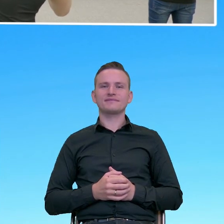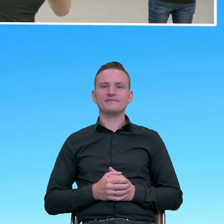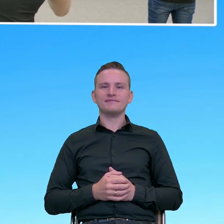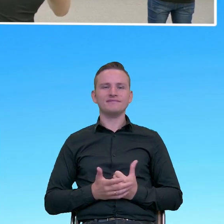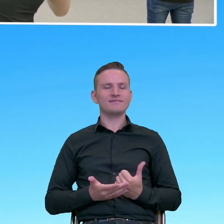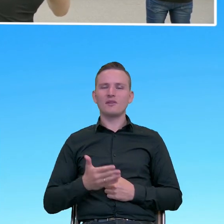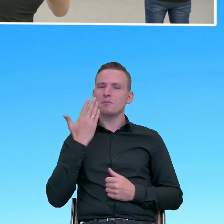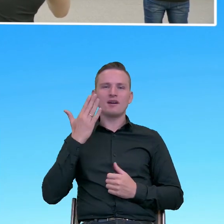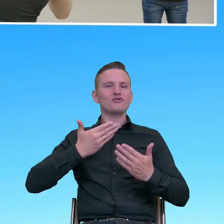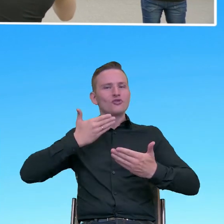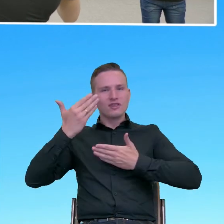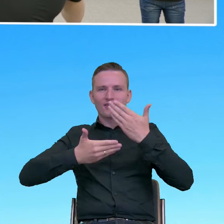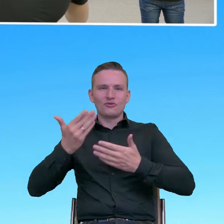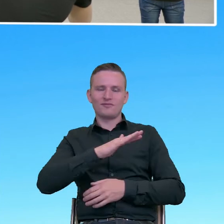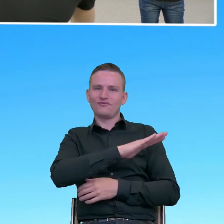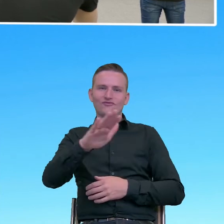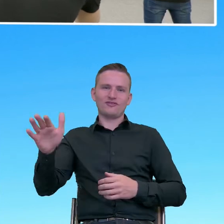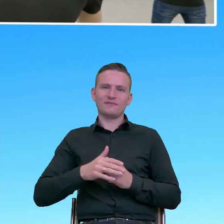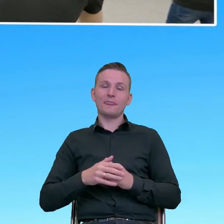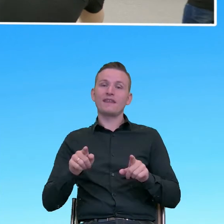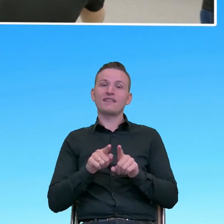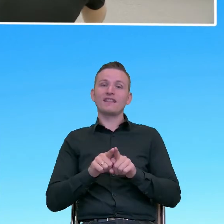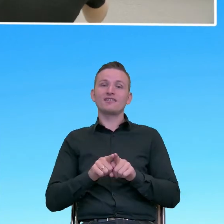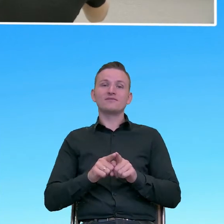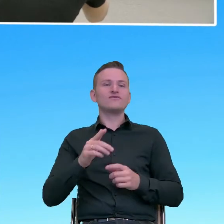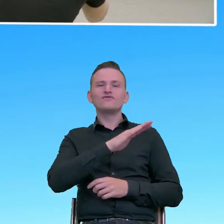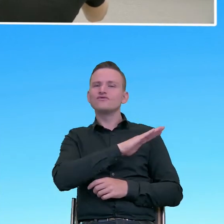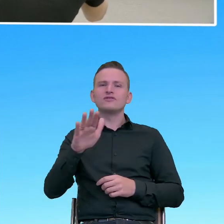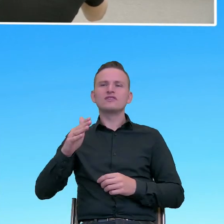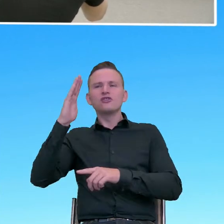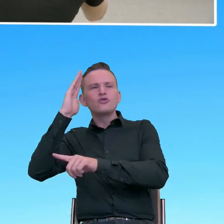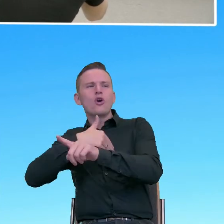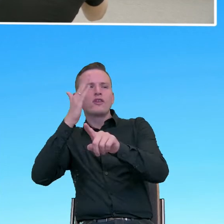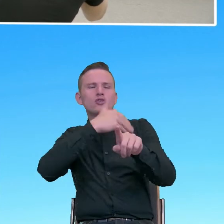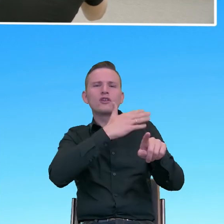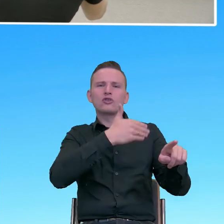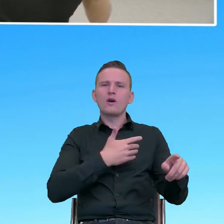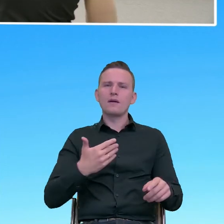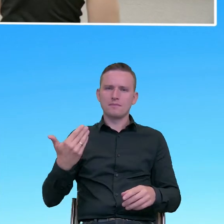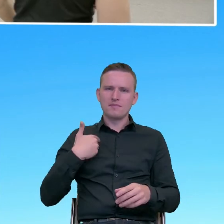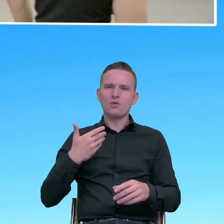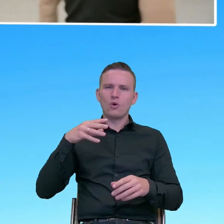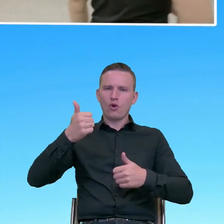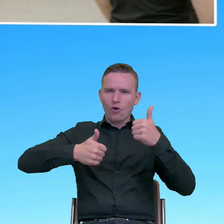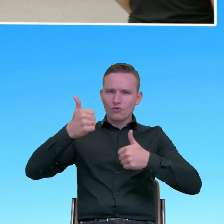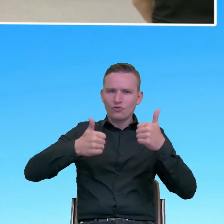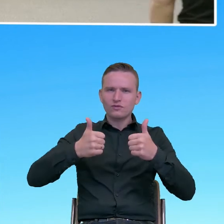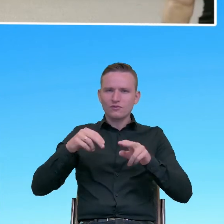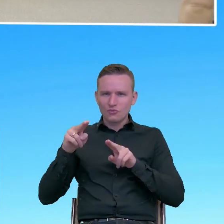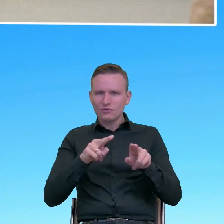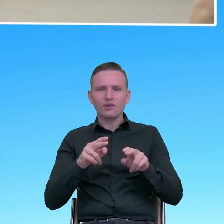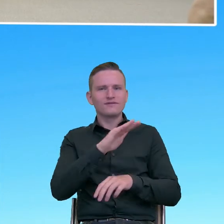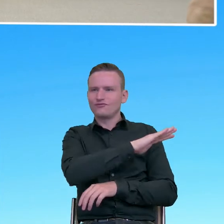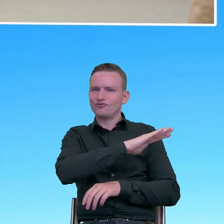Wielkie gratulacje dla wszystkich. Serdecznie w tym miejscu też dziękujemy wszystkim innym szkołom, które wzięły udział w konkursie. Właśnie,